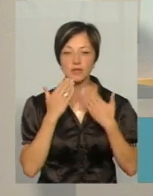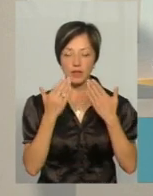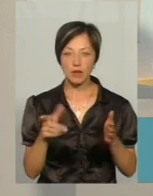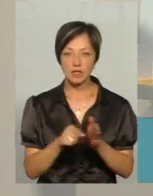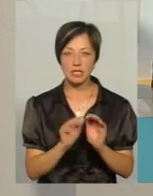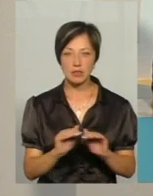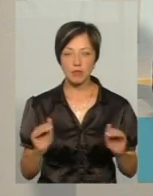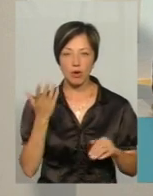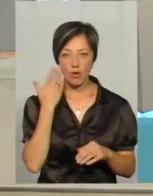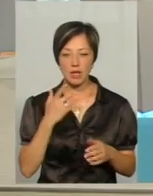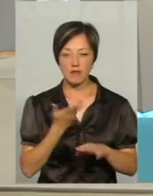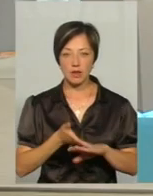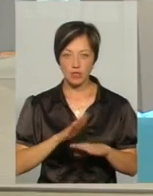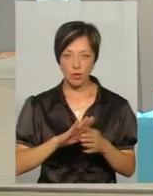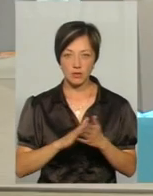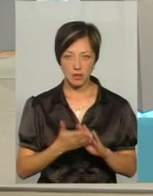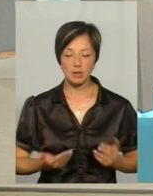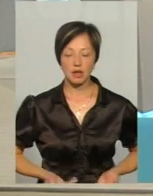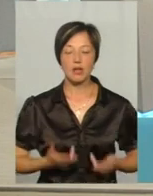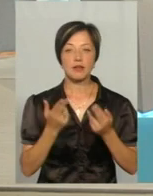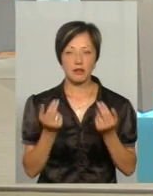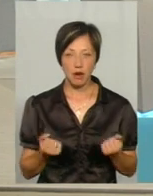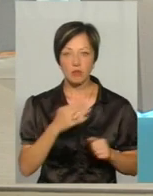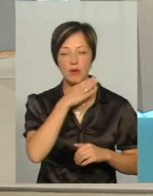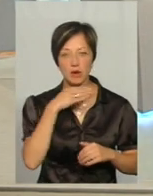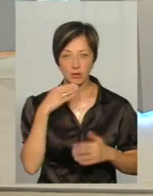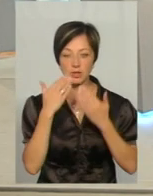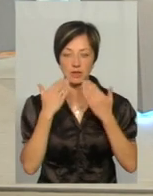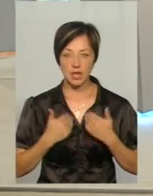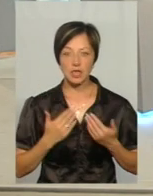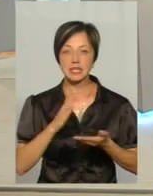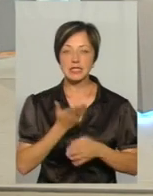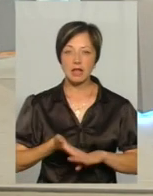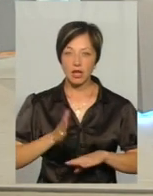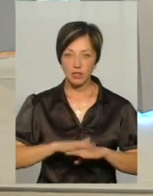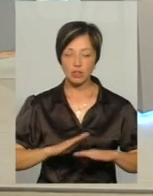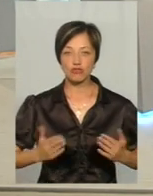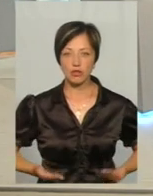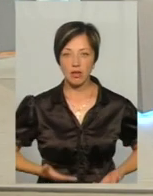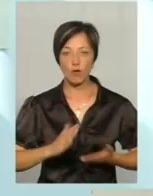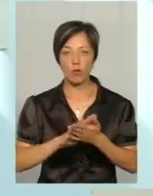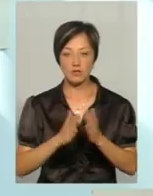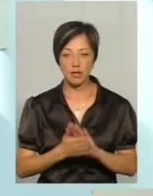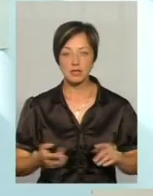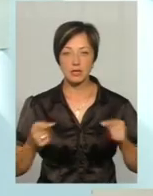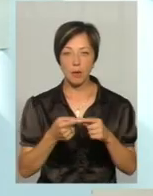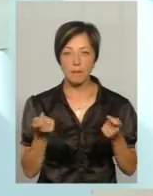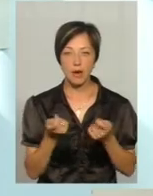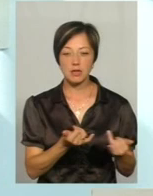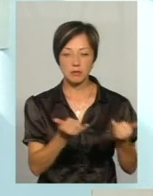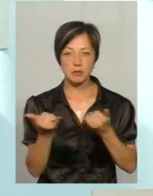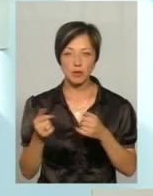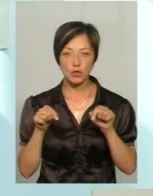от коли такі складні обставини? Так, і тут я ще раз кажу, що складні життєві обставини, тобто саме малозабезпеченість,